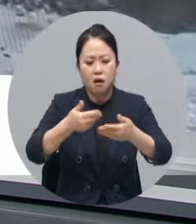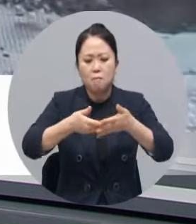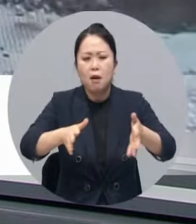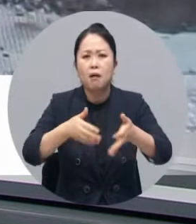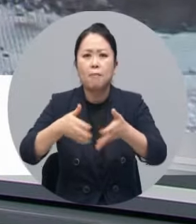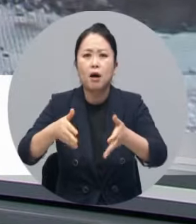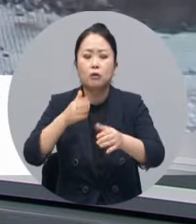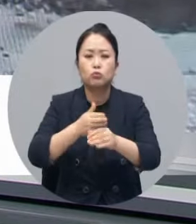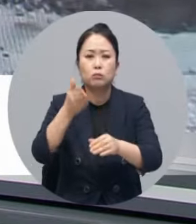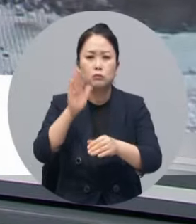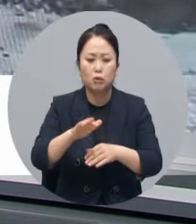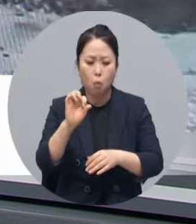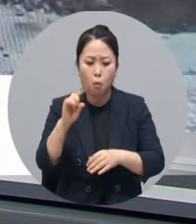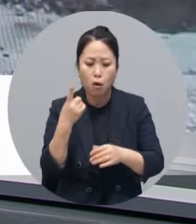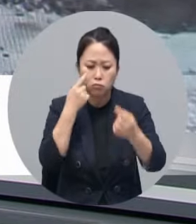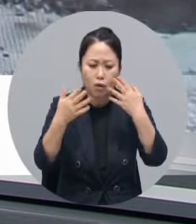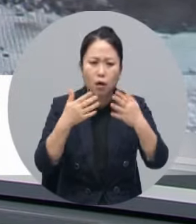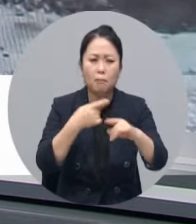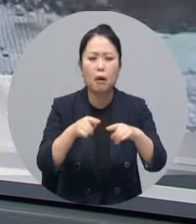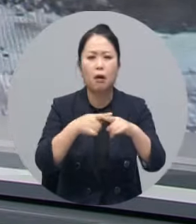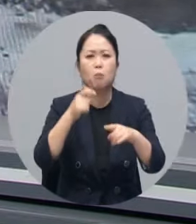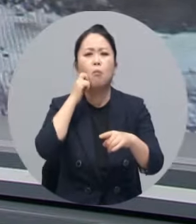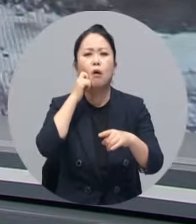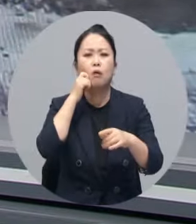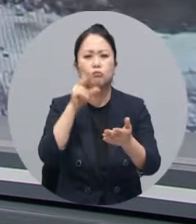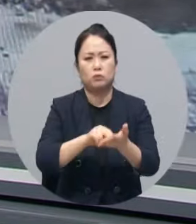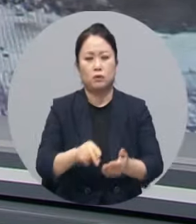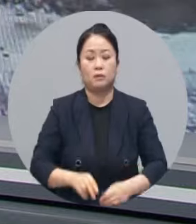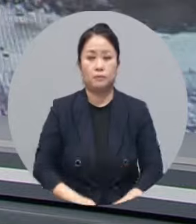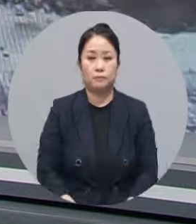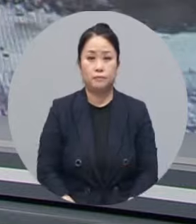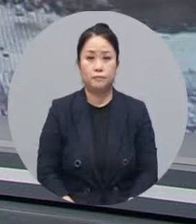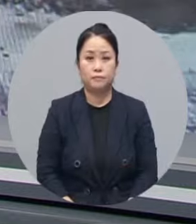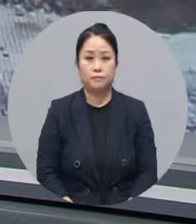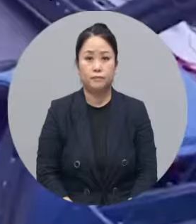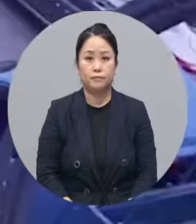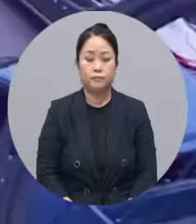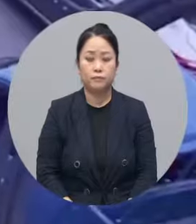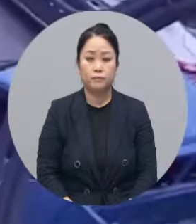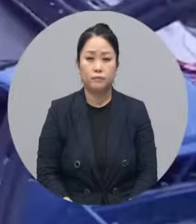파악하지 못하고 있다는 게 더 큰 문제입니다. 유태경 기자입니다.